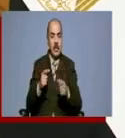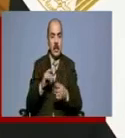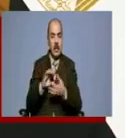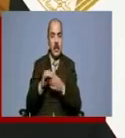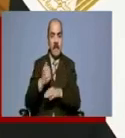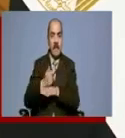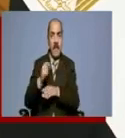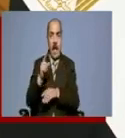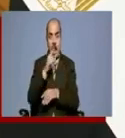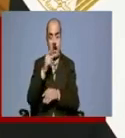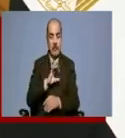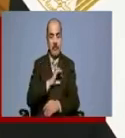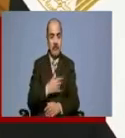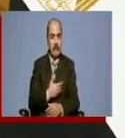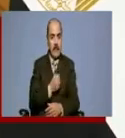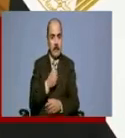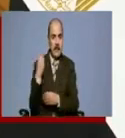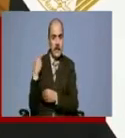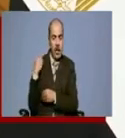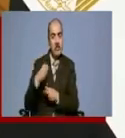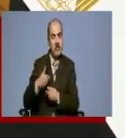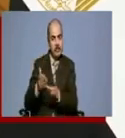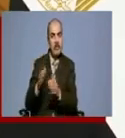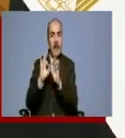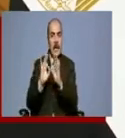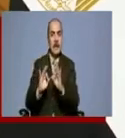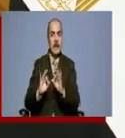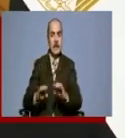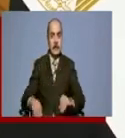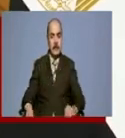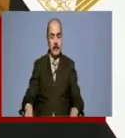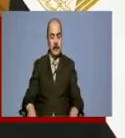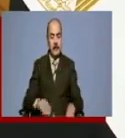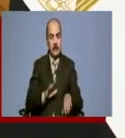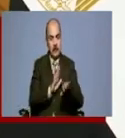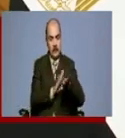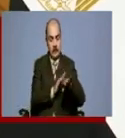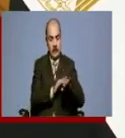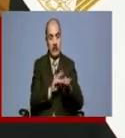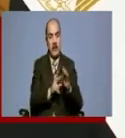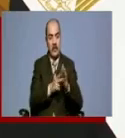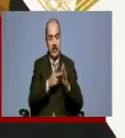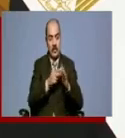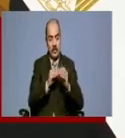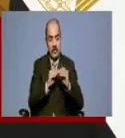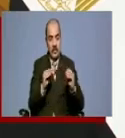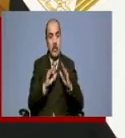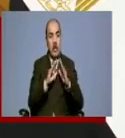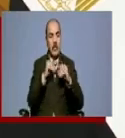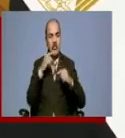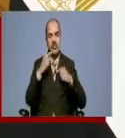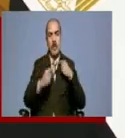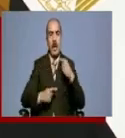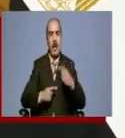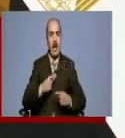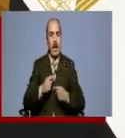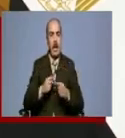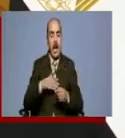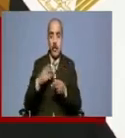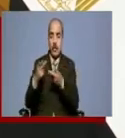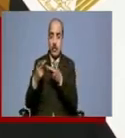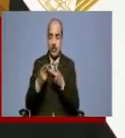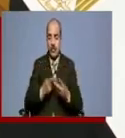فلسطين يسيبوا ارضهم ويتركوا قضيتهم والطبيعي ان قضيه اي بلد على ارضها يعني قضيه المصريين بتبقى على ارض